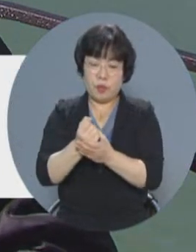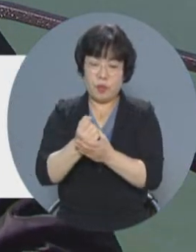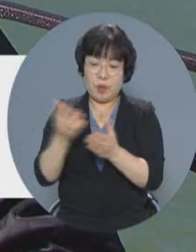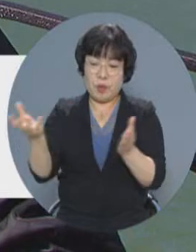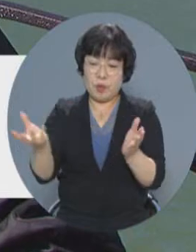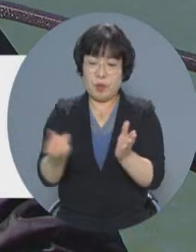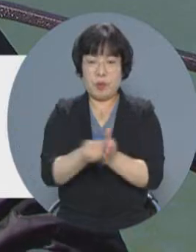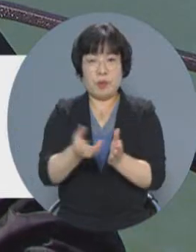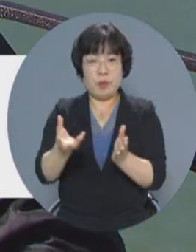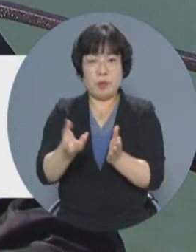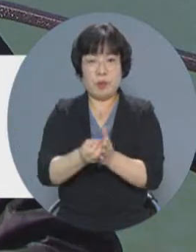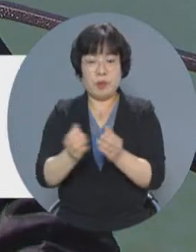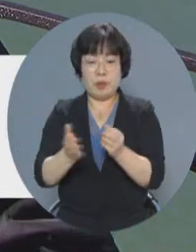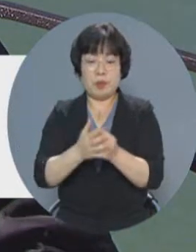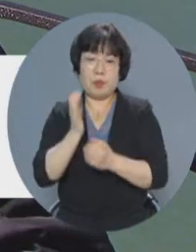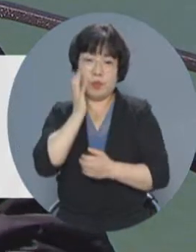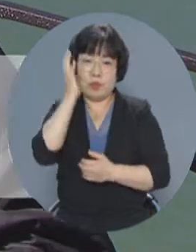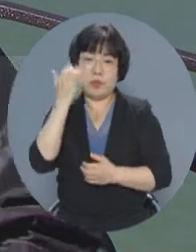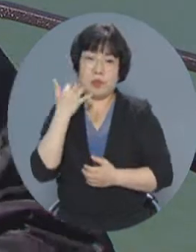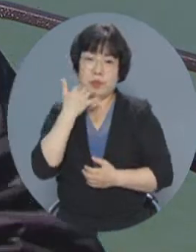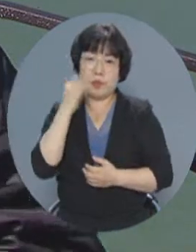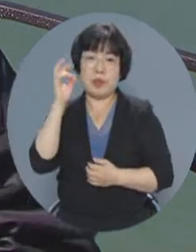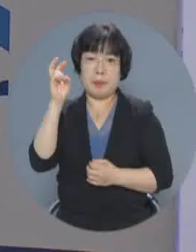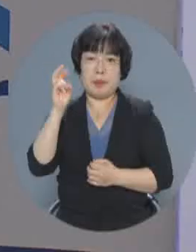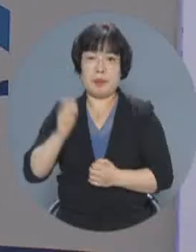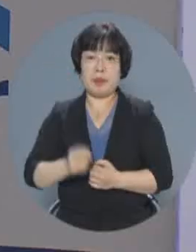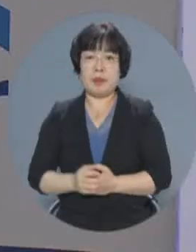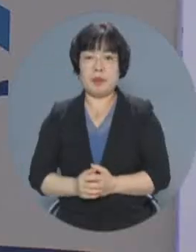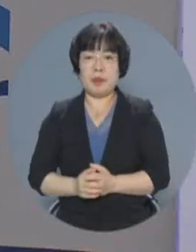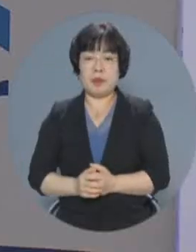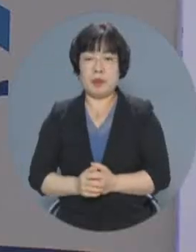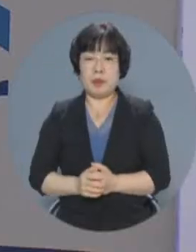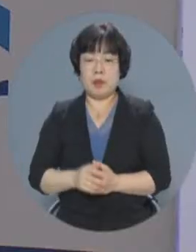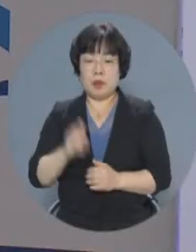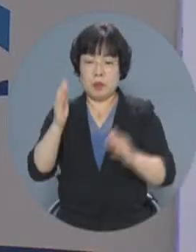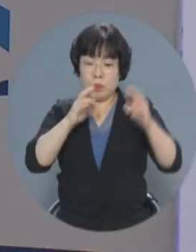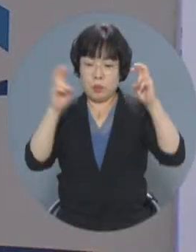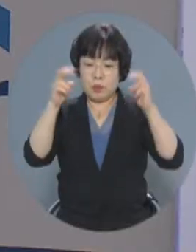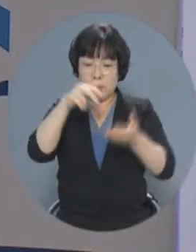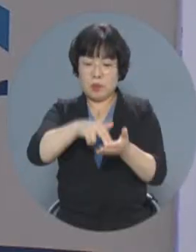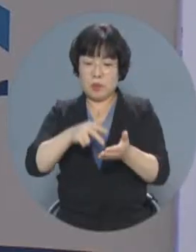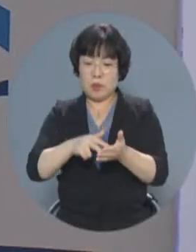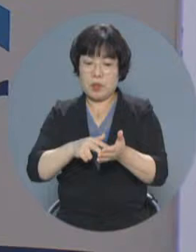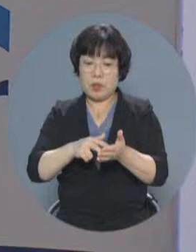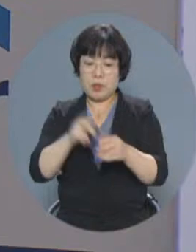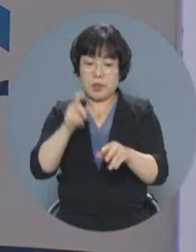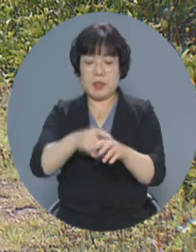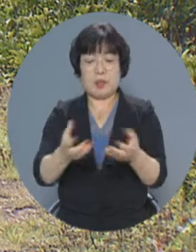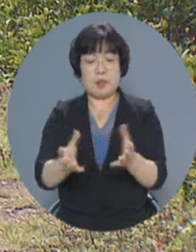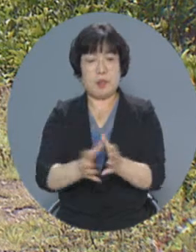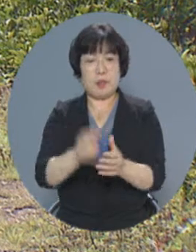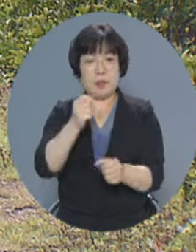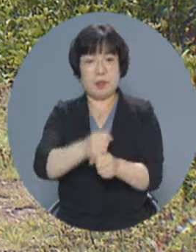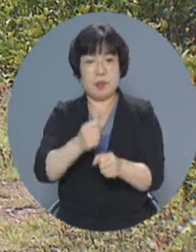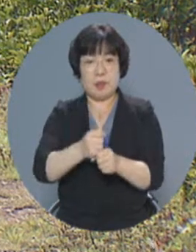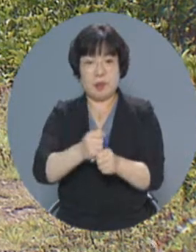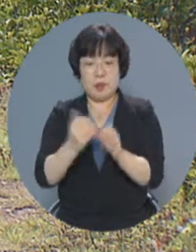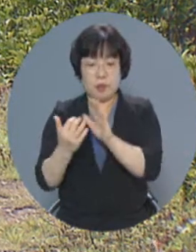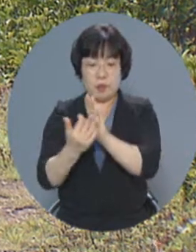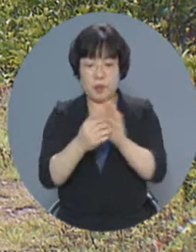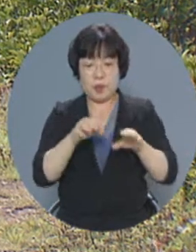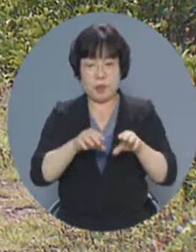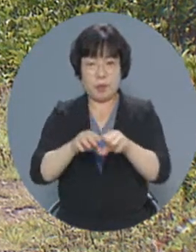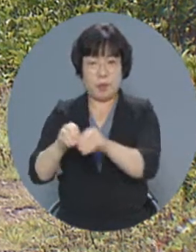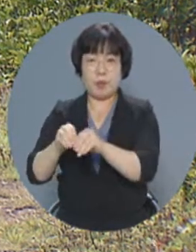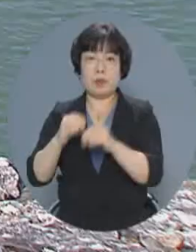원인일 수 있고가 있죠. 수정 공사 측은 녹조 비상 대응반을 구성해 비상 방제에 나서고